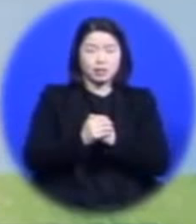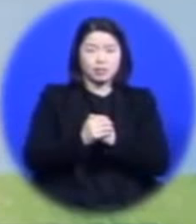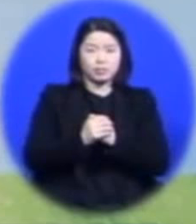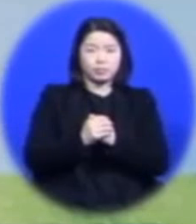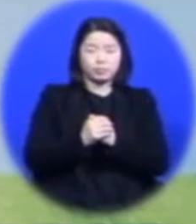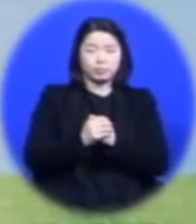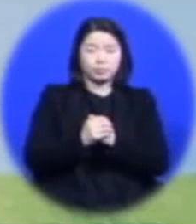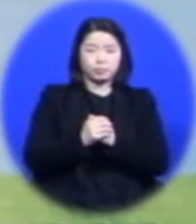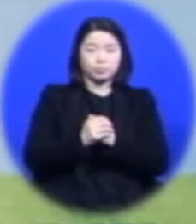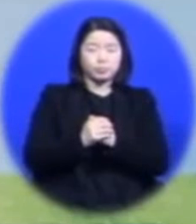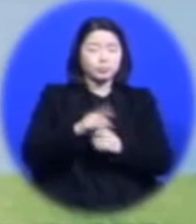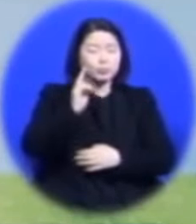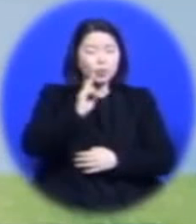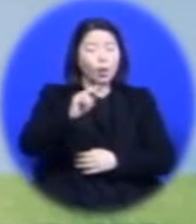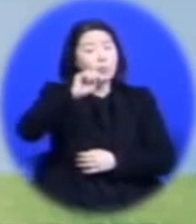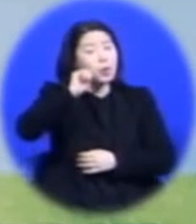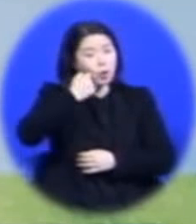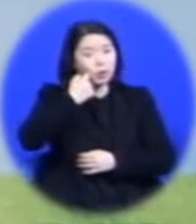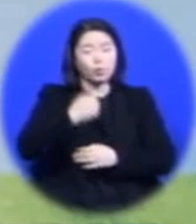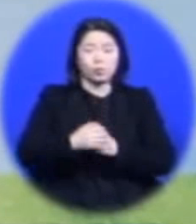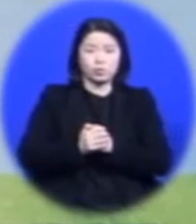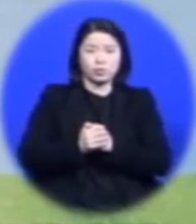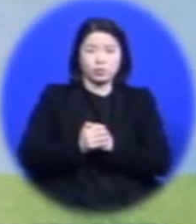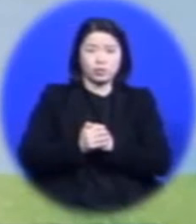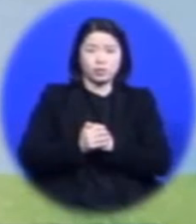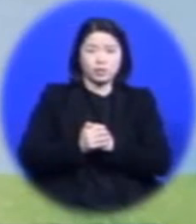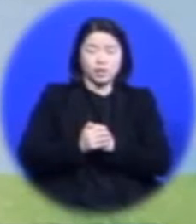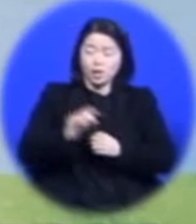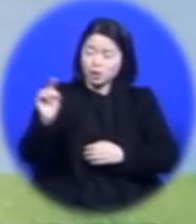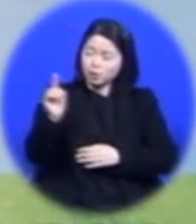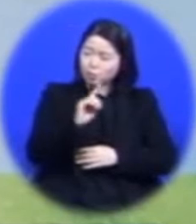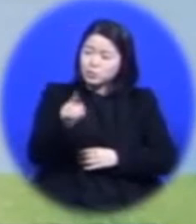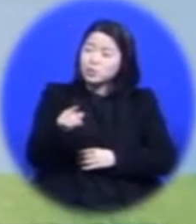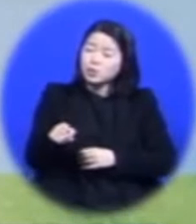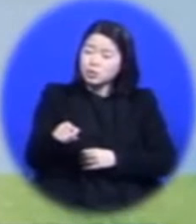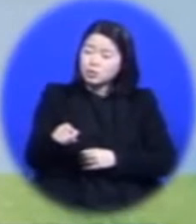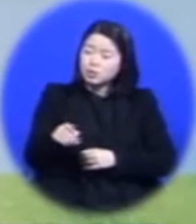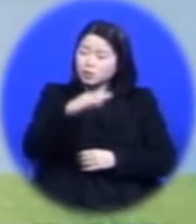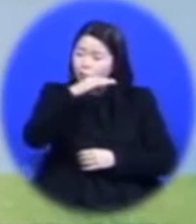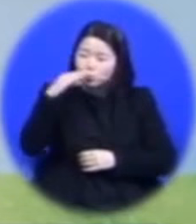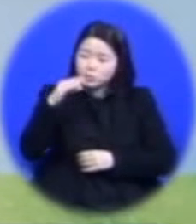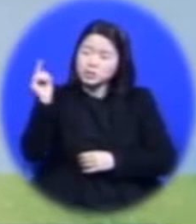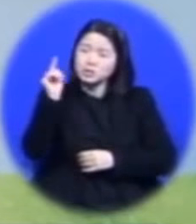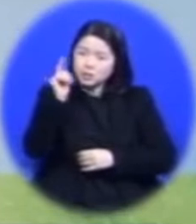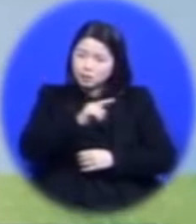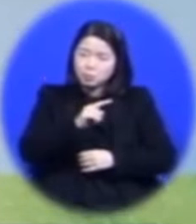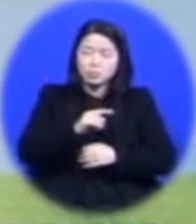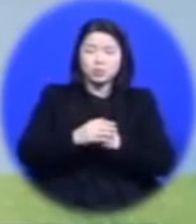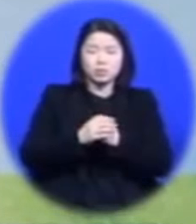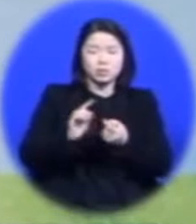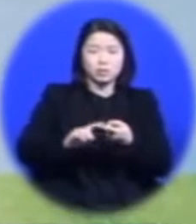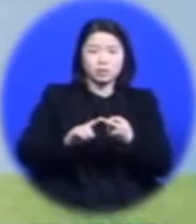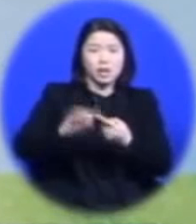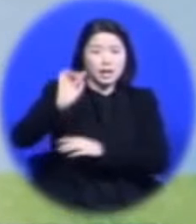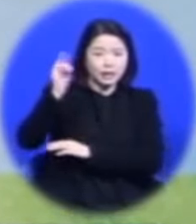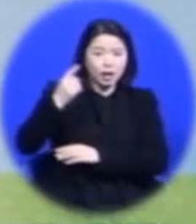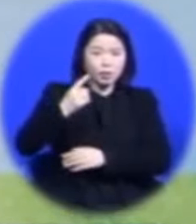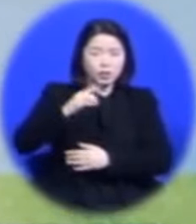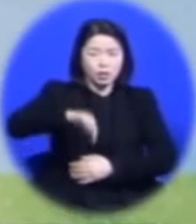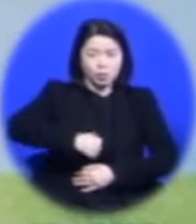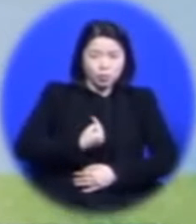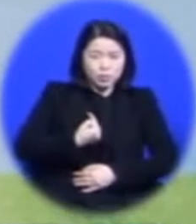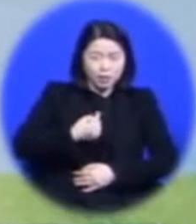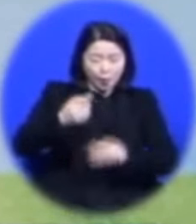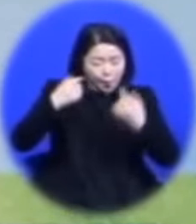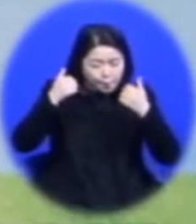해보니까 너무 어려운 거예요 도대체 어떤게 옳은지 그런지 다윗 스스로가 판단하기가